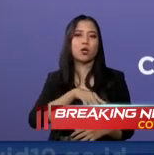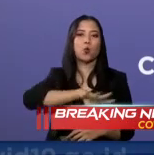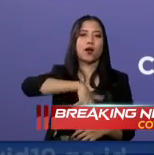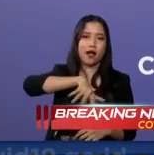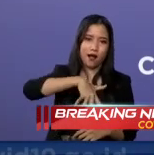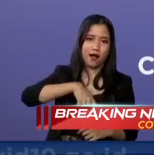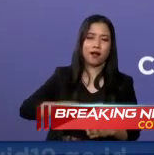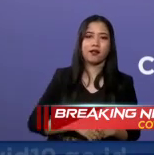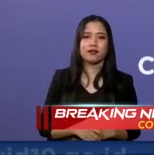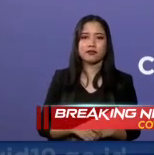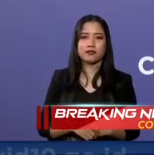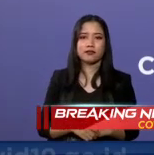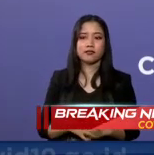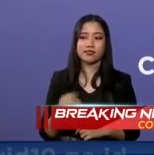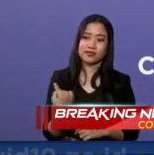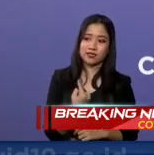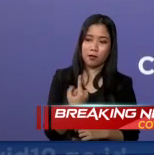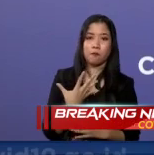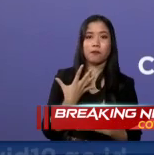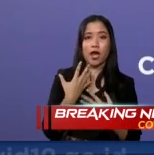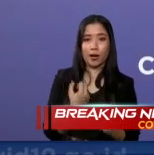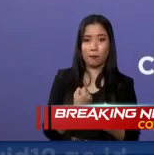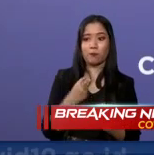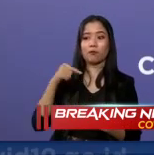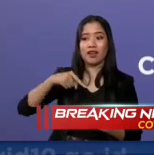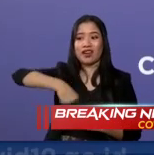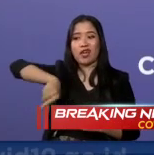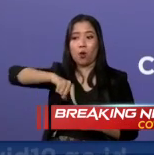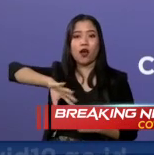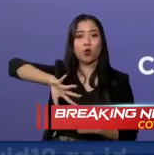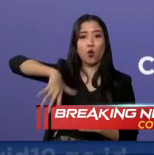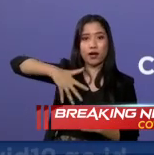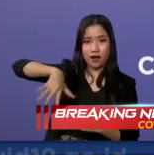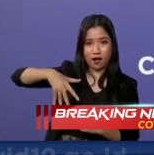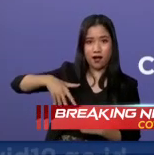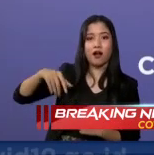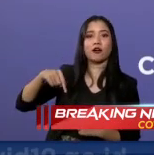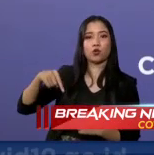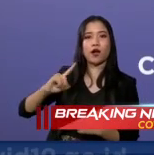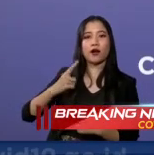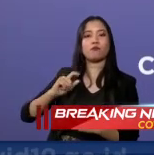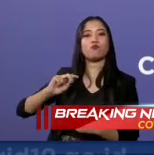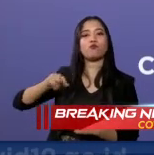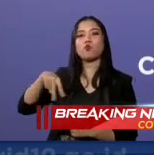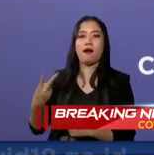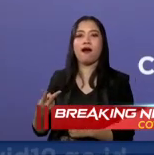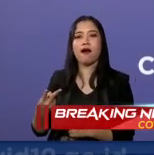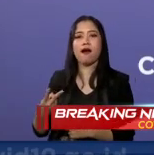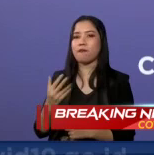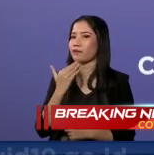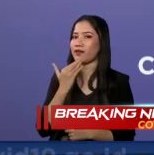Hai kami sangat berharap bahwa di lingkungan keluarga terjadi perubahan ini